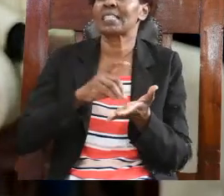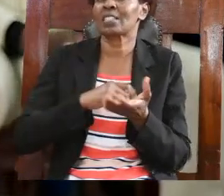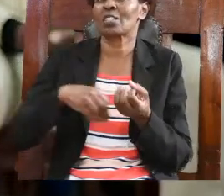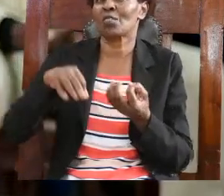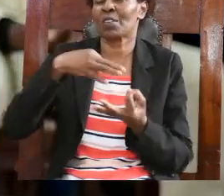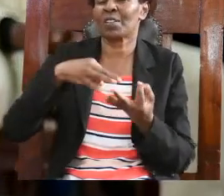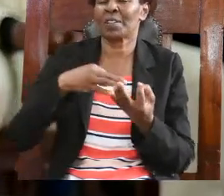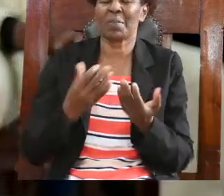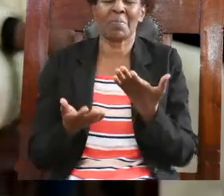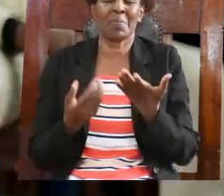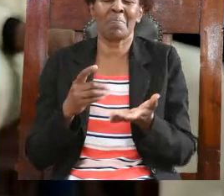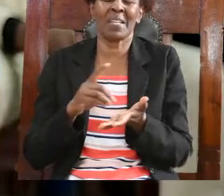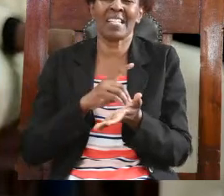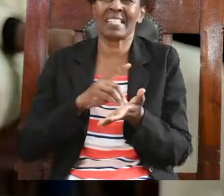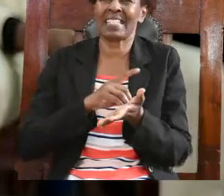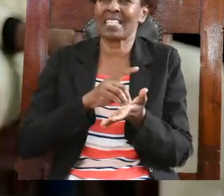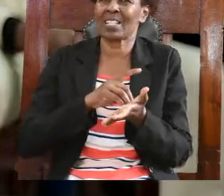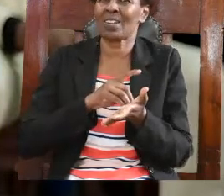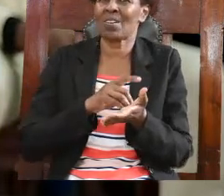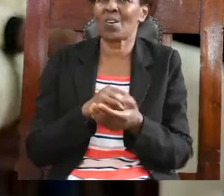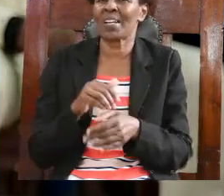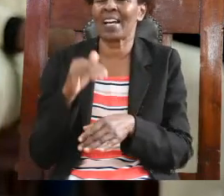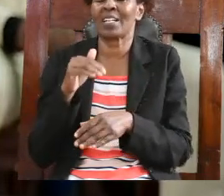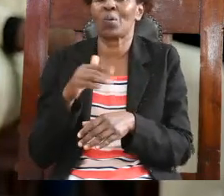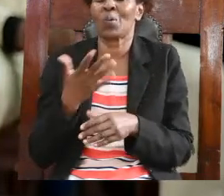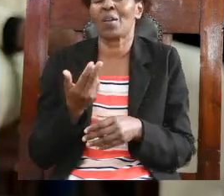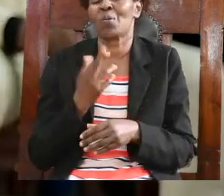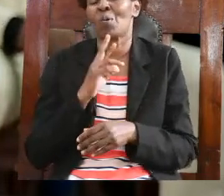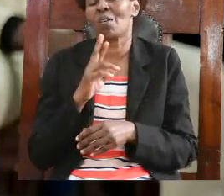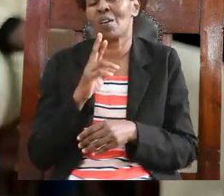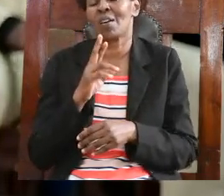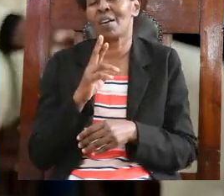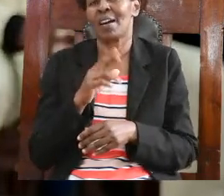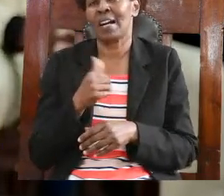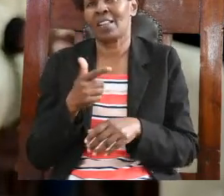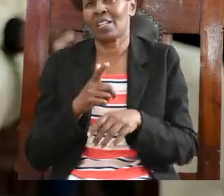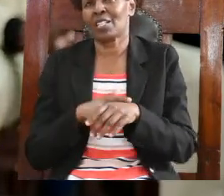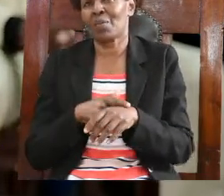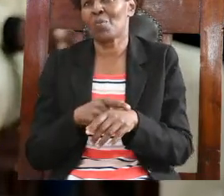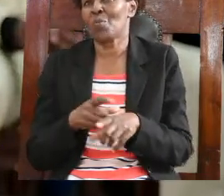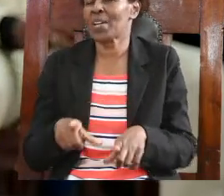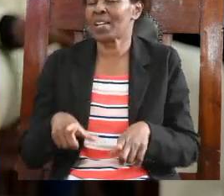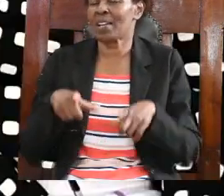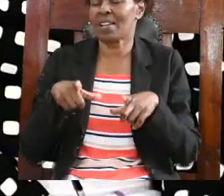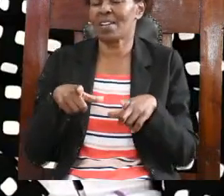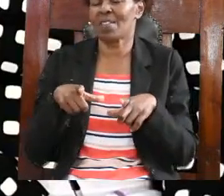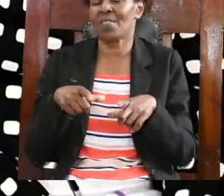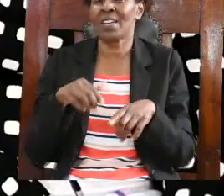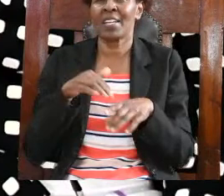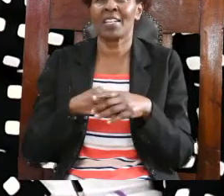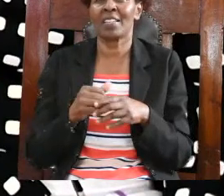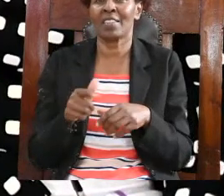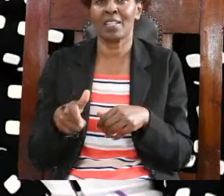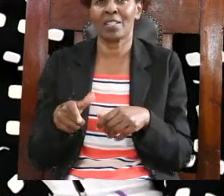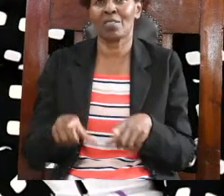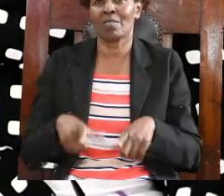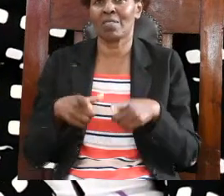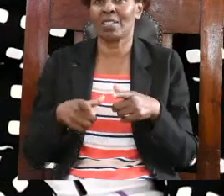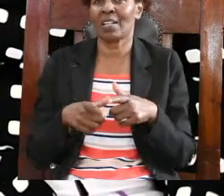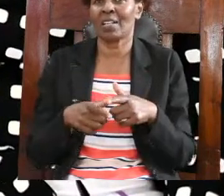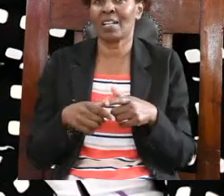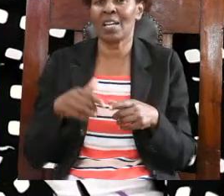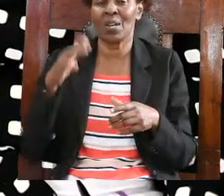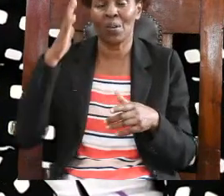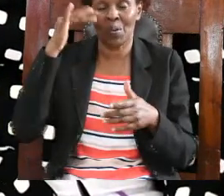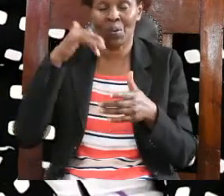sijui na deacon, sijui fulani ataniuliza ulikuwa wapi. Saa zingine tunaishi katika maisha haya, unagundua